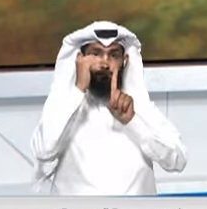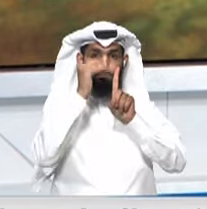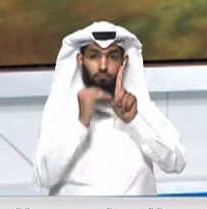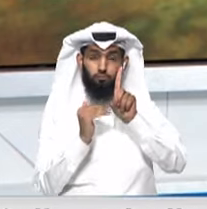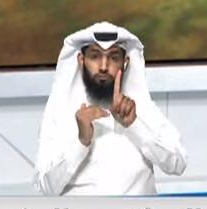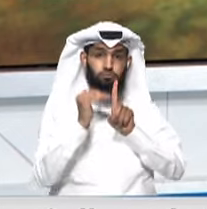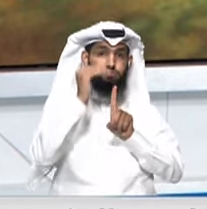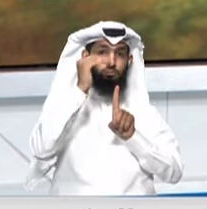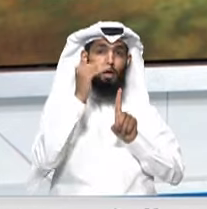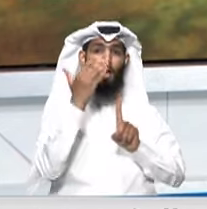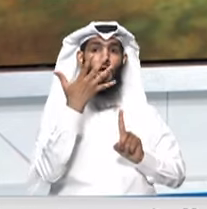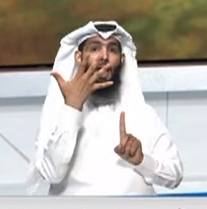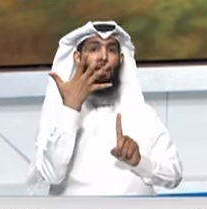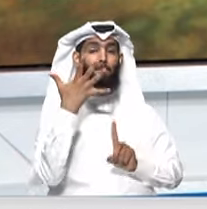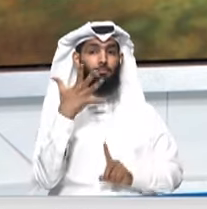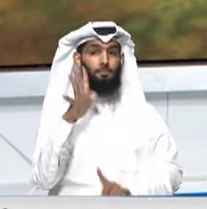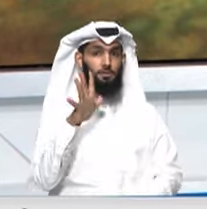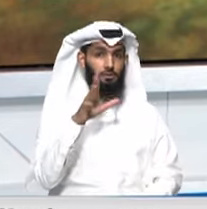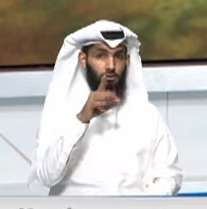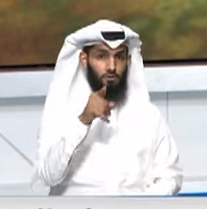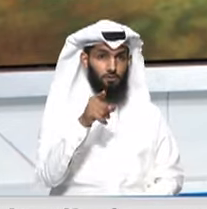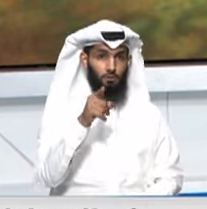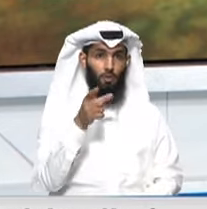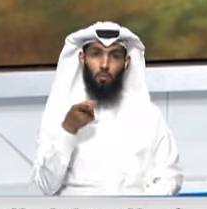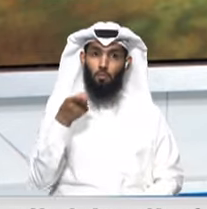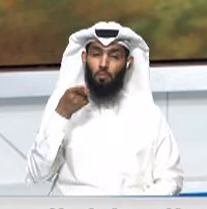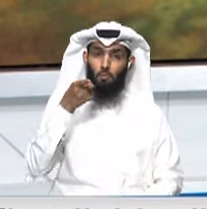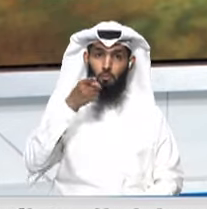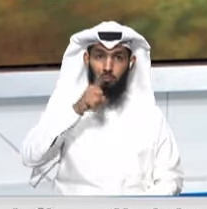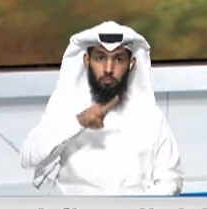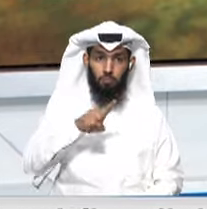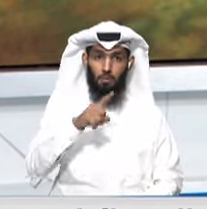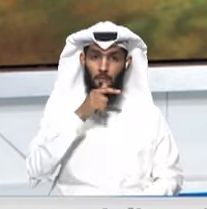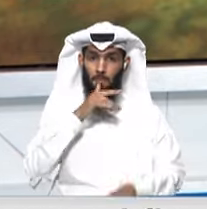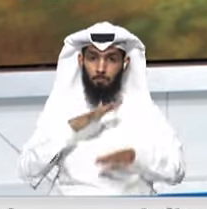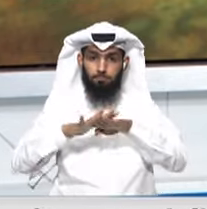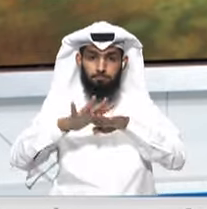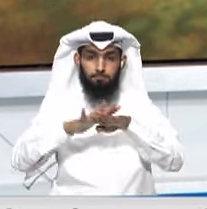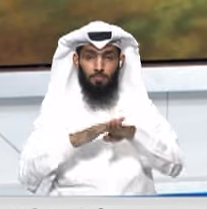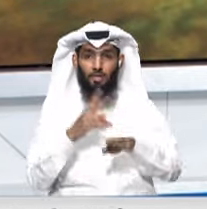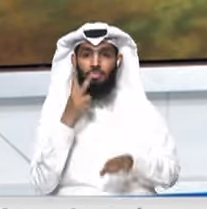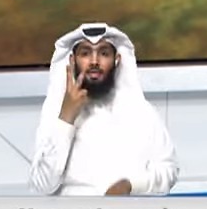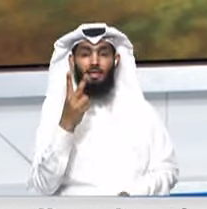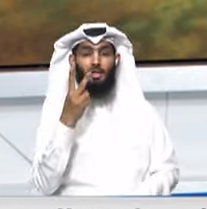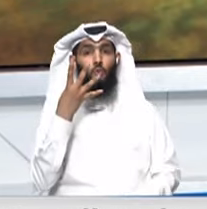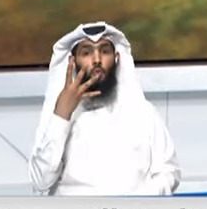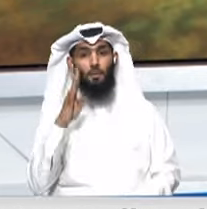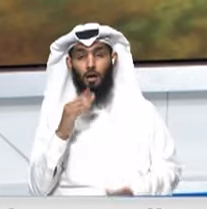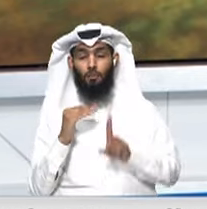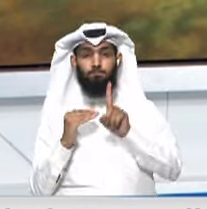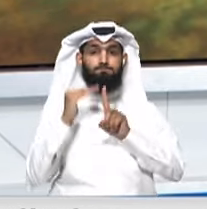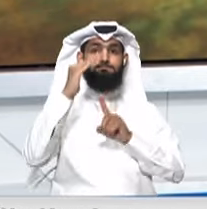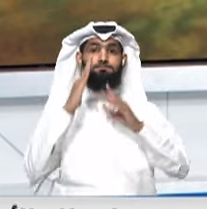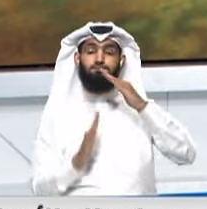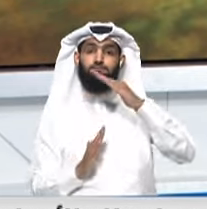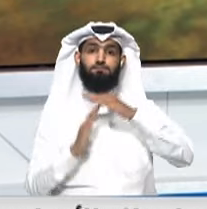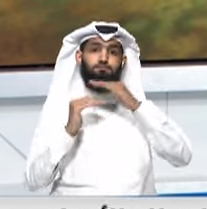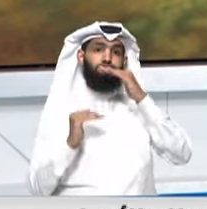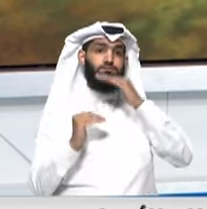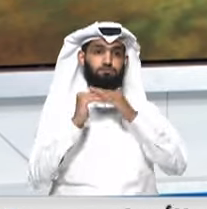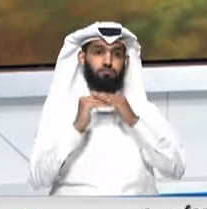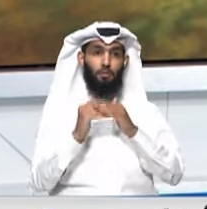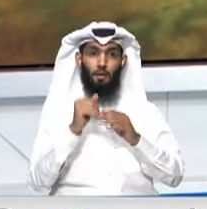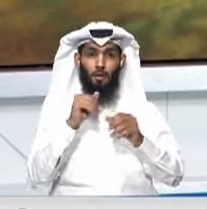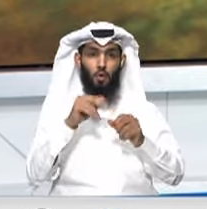درجة مئوية. درجات الحرارة توقع في مساء الغد مناطق الساحلية ما بين 42 إلى 48 درجة مئوية، المناطق